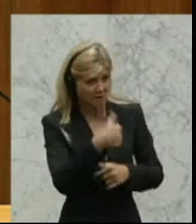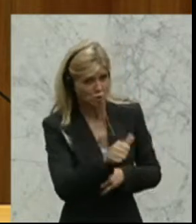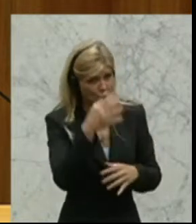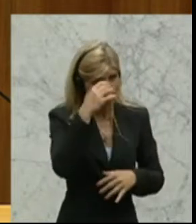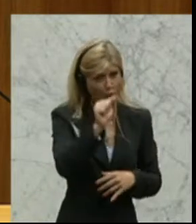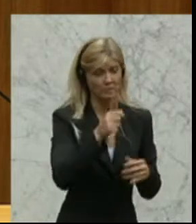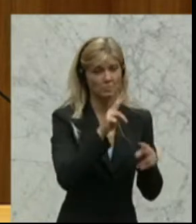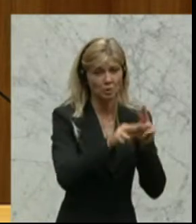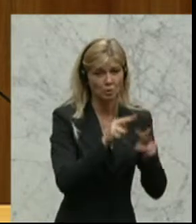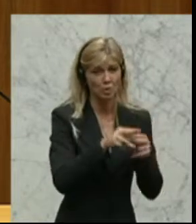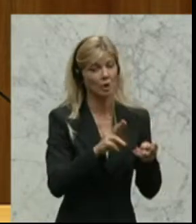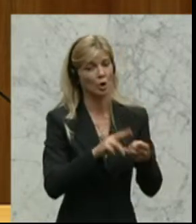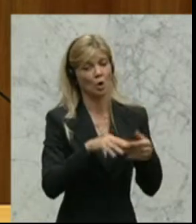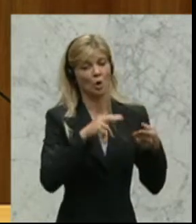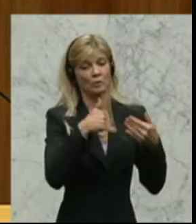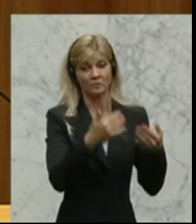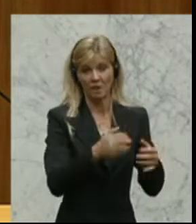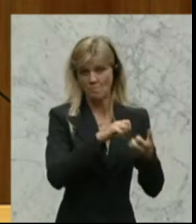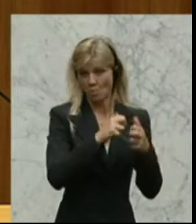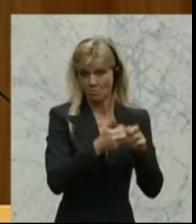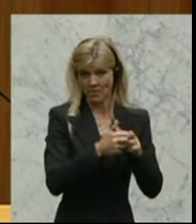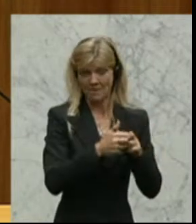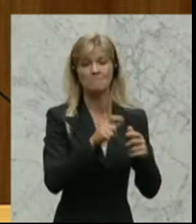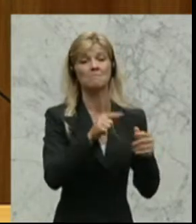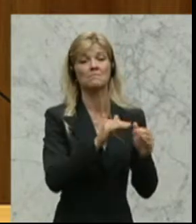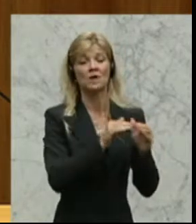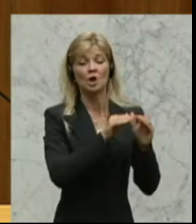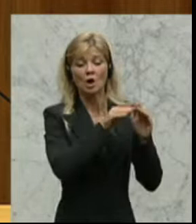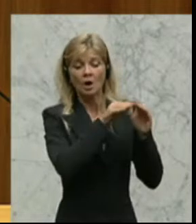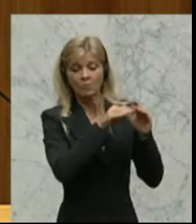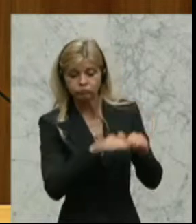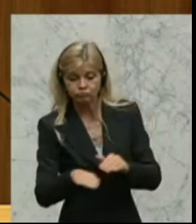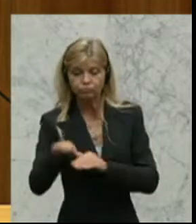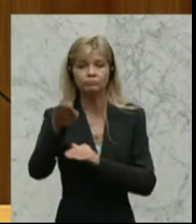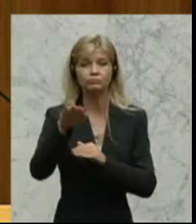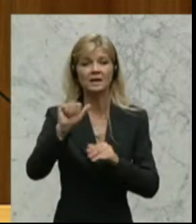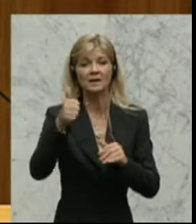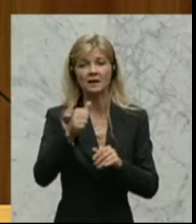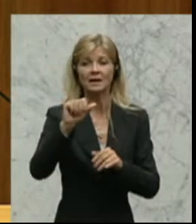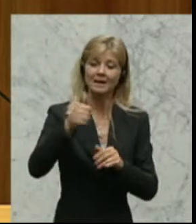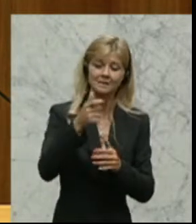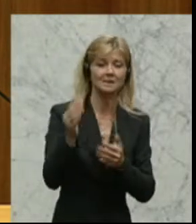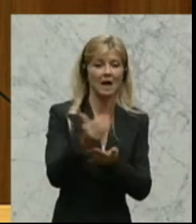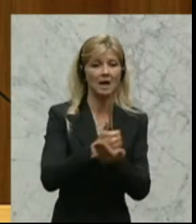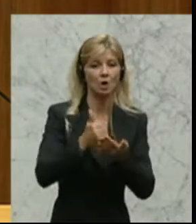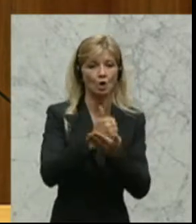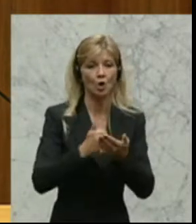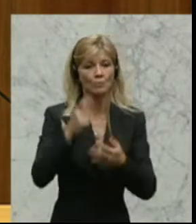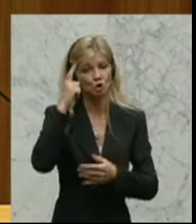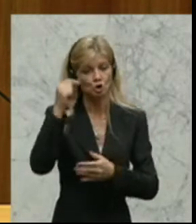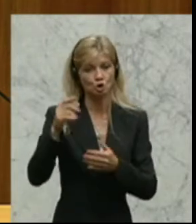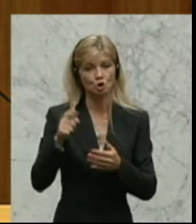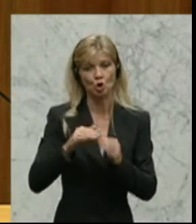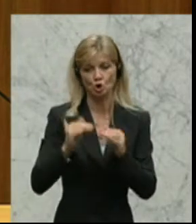erstens in die erste Einkommenssteuerstufe hinein, ist es für sie eine ganz schwierige Entscheidung, ob sie das überhaupt machen soll. Also wenn